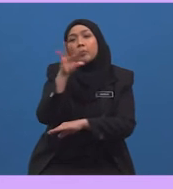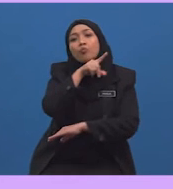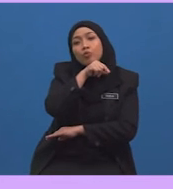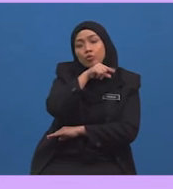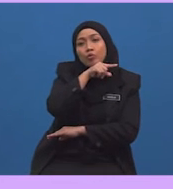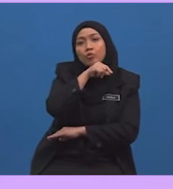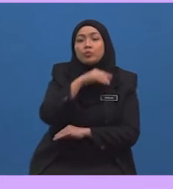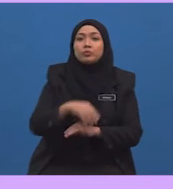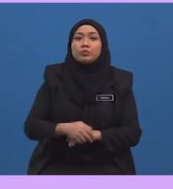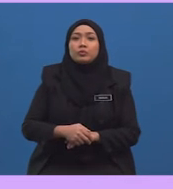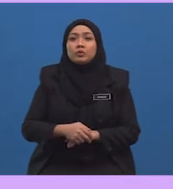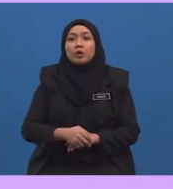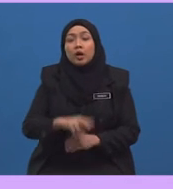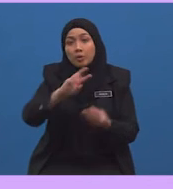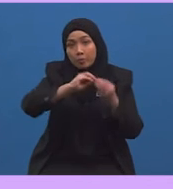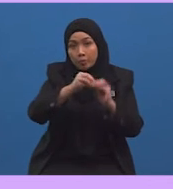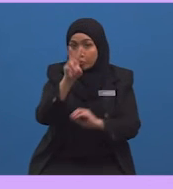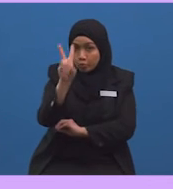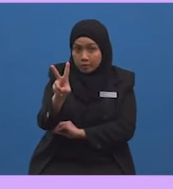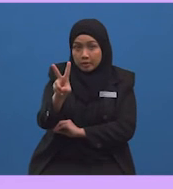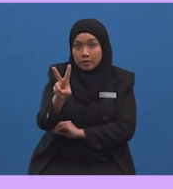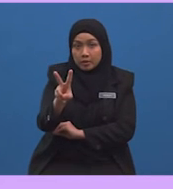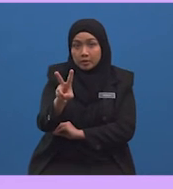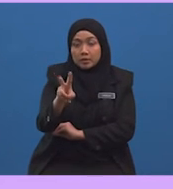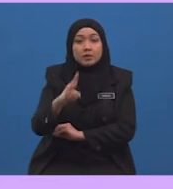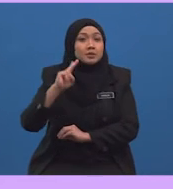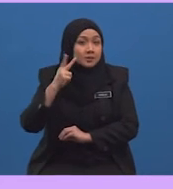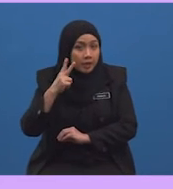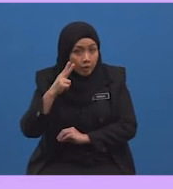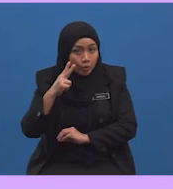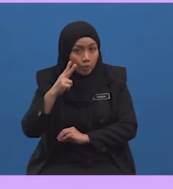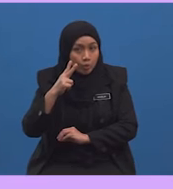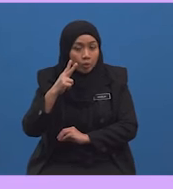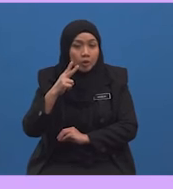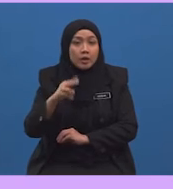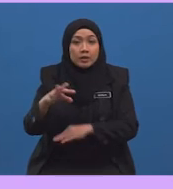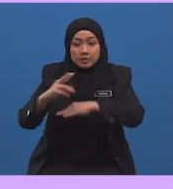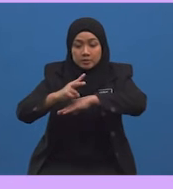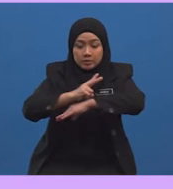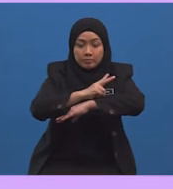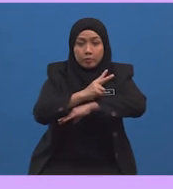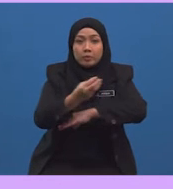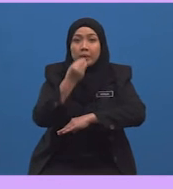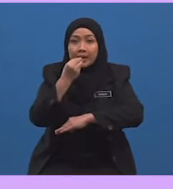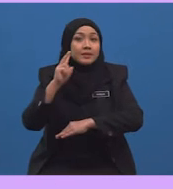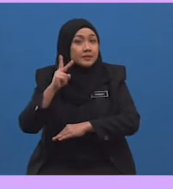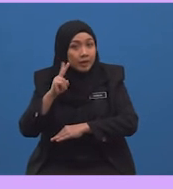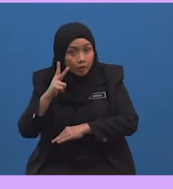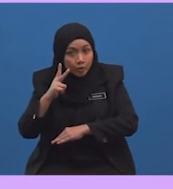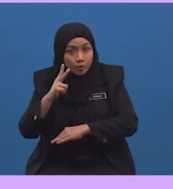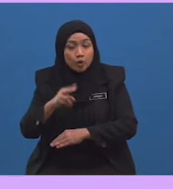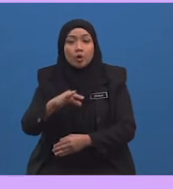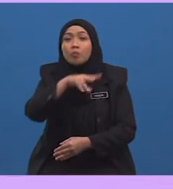Rantai makanan yang kedua, kubis akan dimakan oleh siput dan seterusnya dimakan oleh burung dan